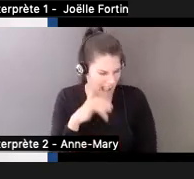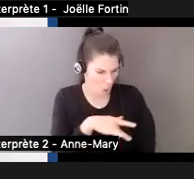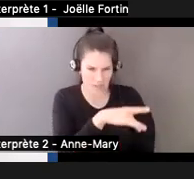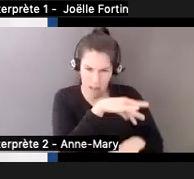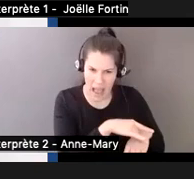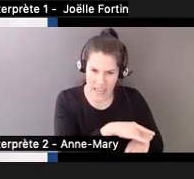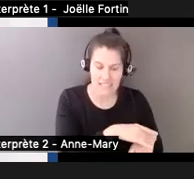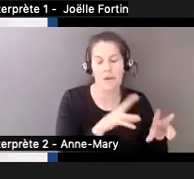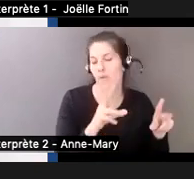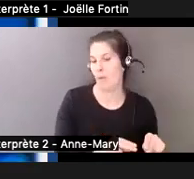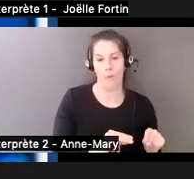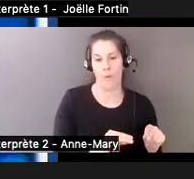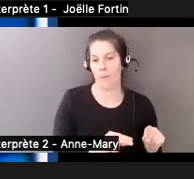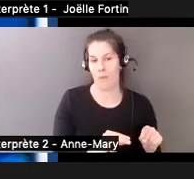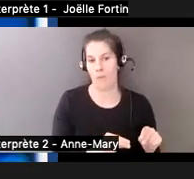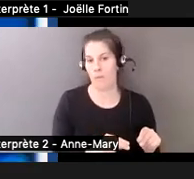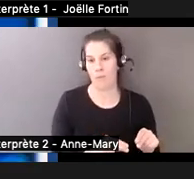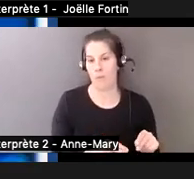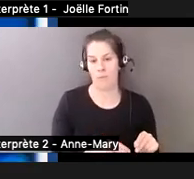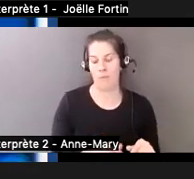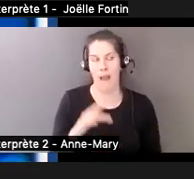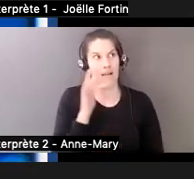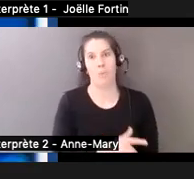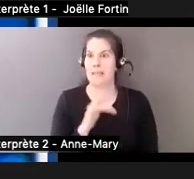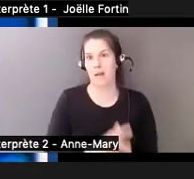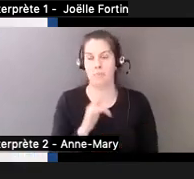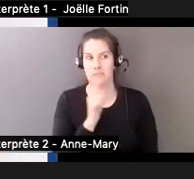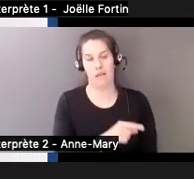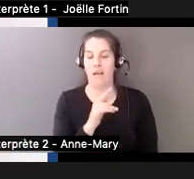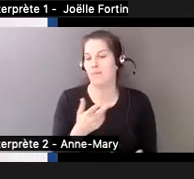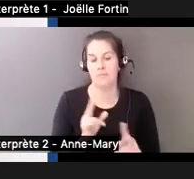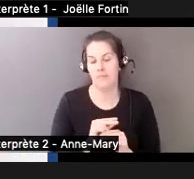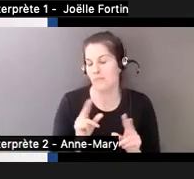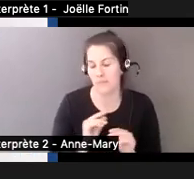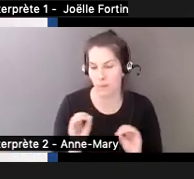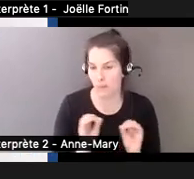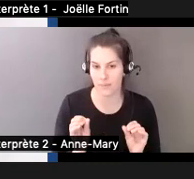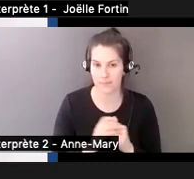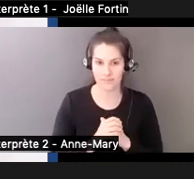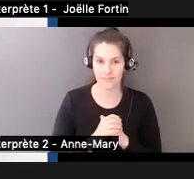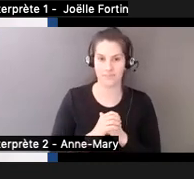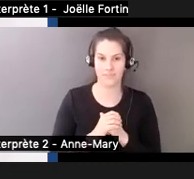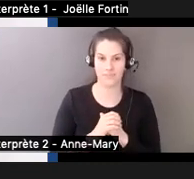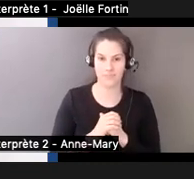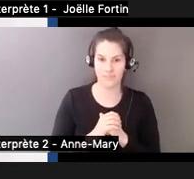Il faut pas vouloir tout faire. Et c'est ça la plus difficile, c'est que tout passe par... On